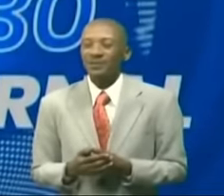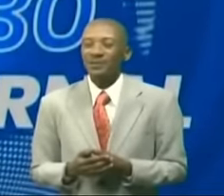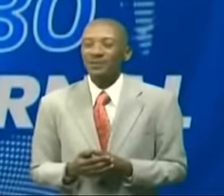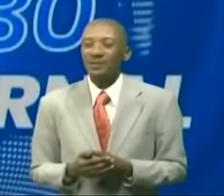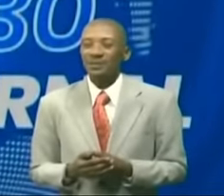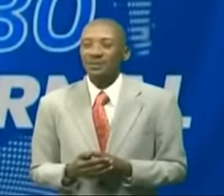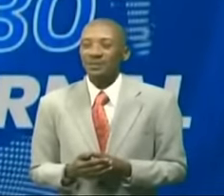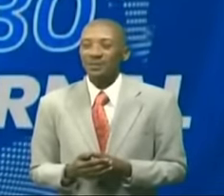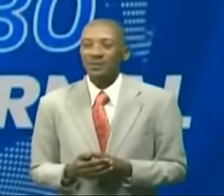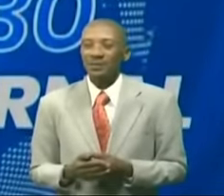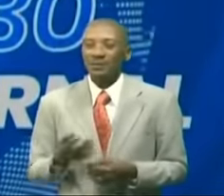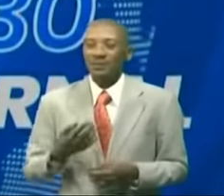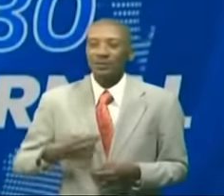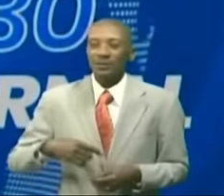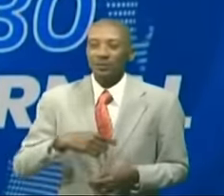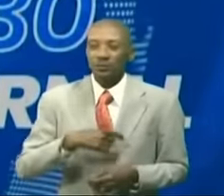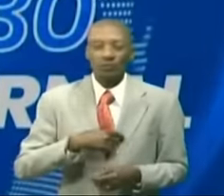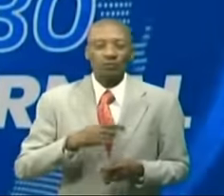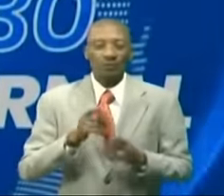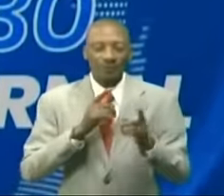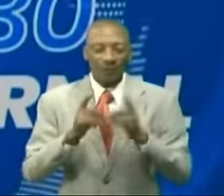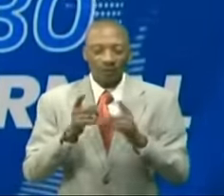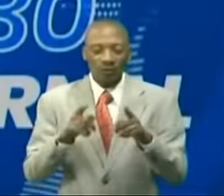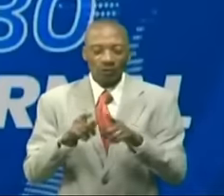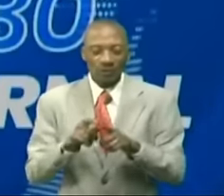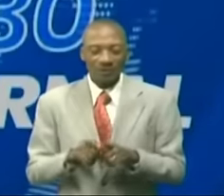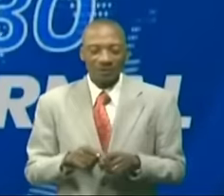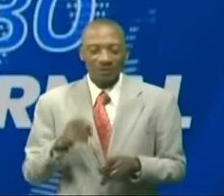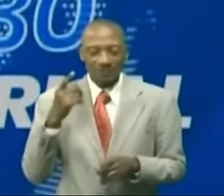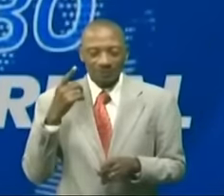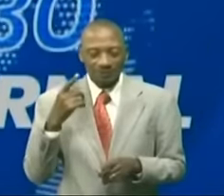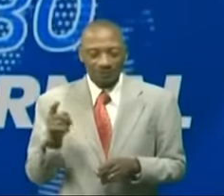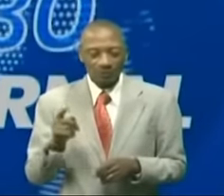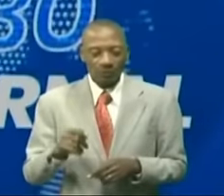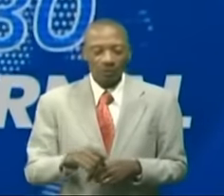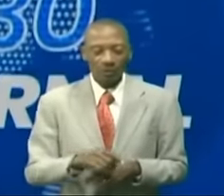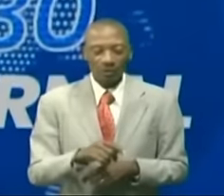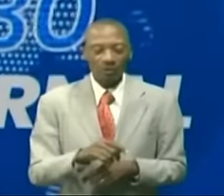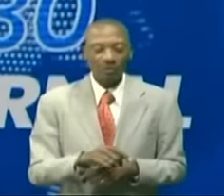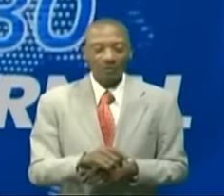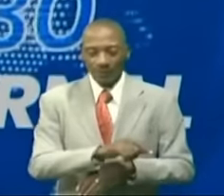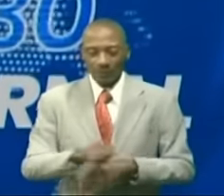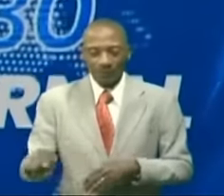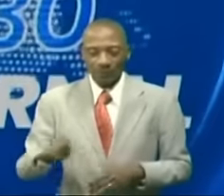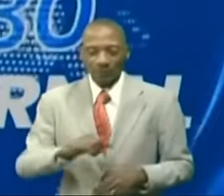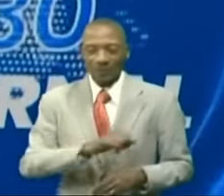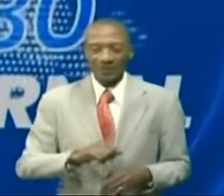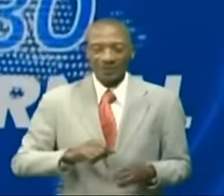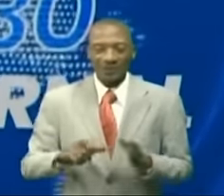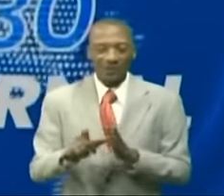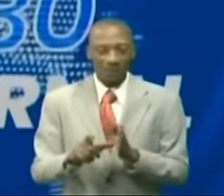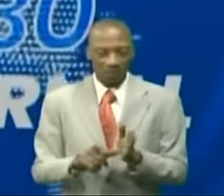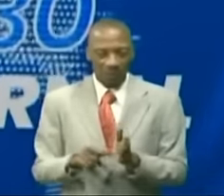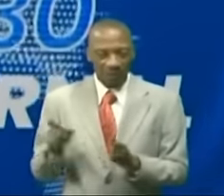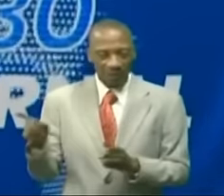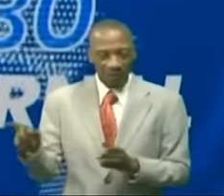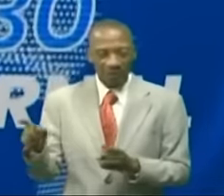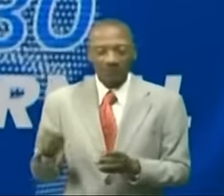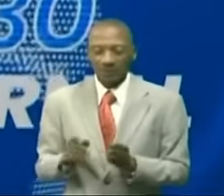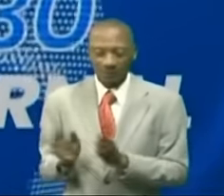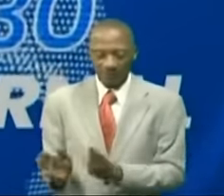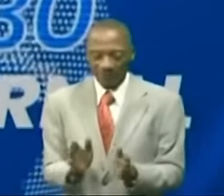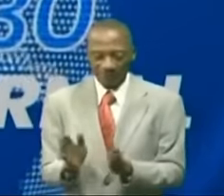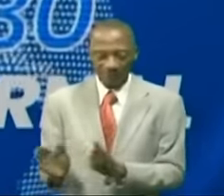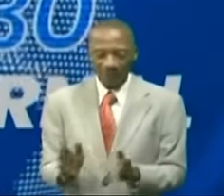à la Chambre haute du Parlement congolais, sachez que initialement prévu pour ce vendredi, la séance d'audition de messages de campagne électorale de